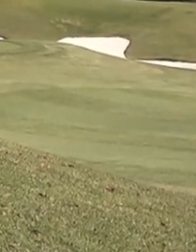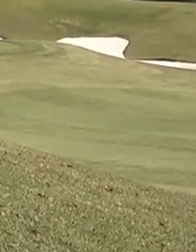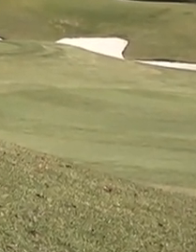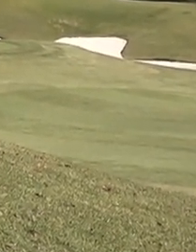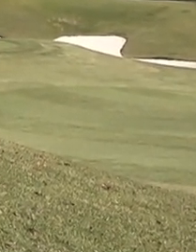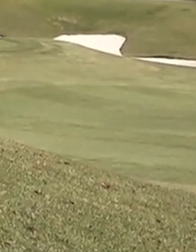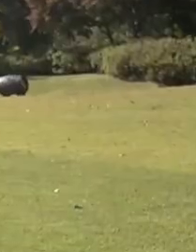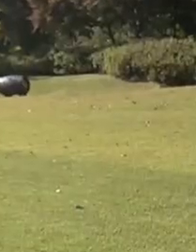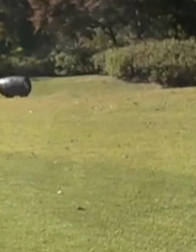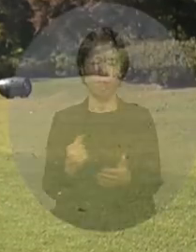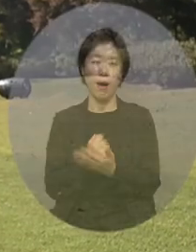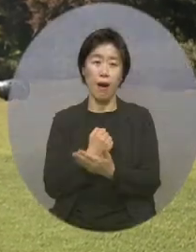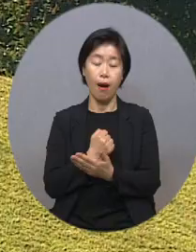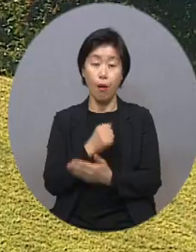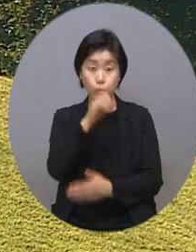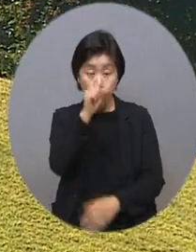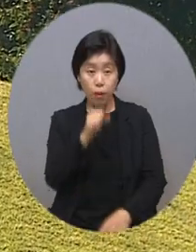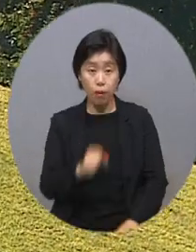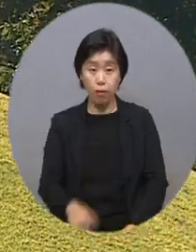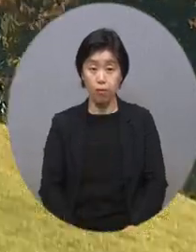아이고, 오, 오늘 왜 이렇게 땡기냐? 좋아.